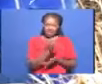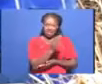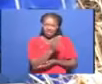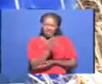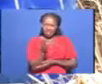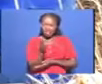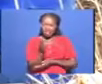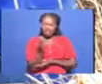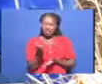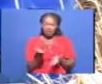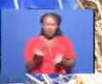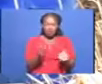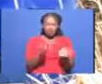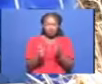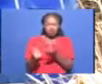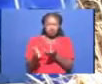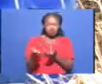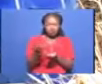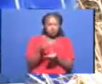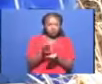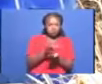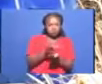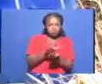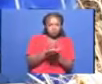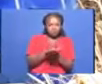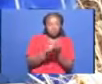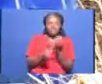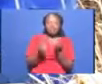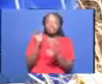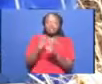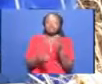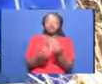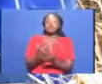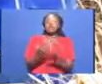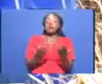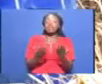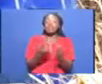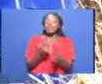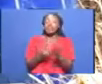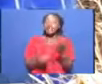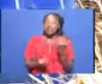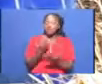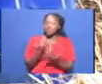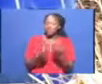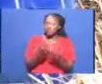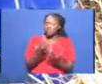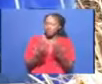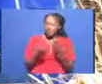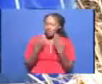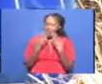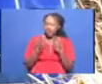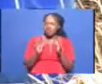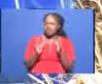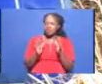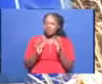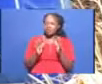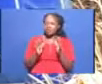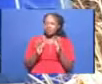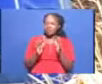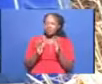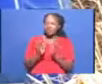shina. Na ukimaliza, unachoma. Na ukichoma ukimaliza, unachukua